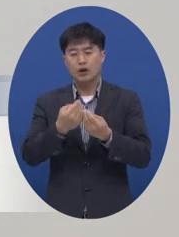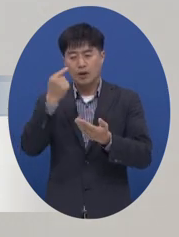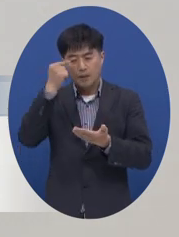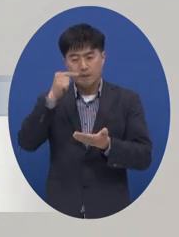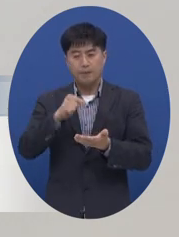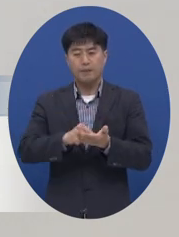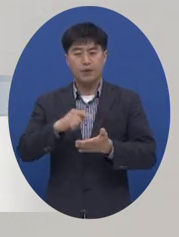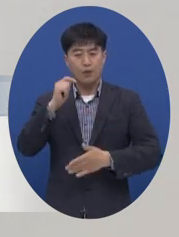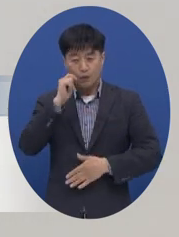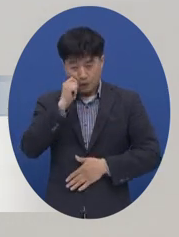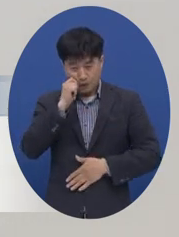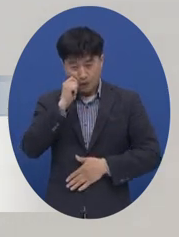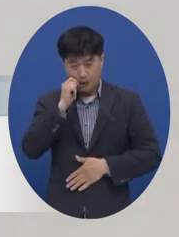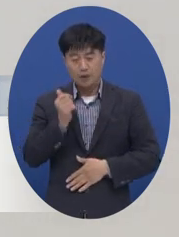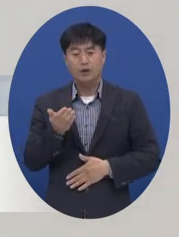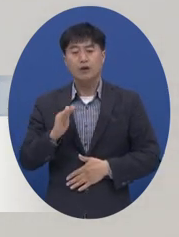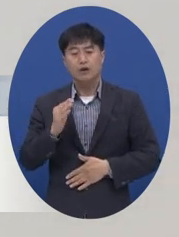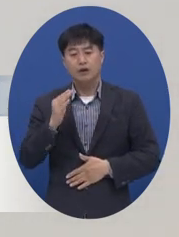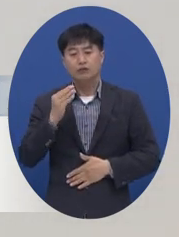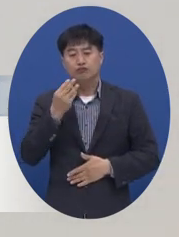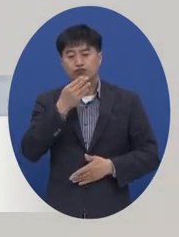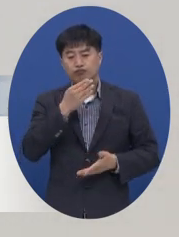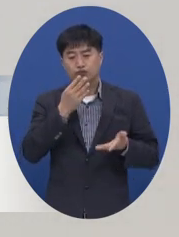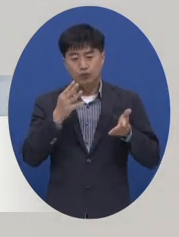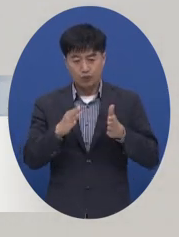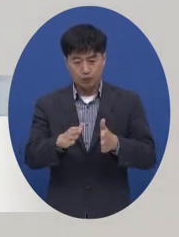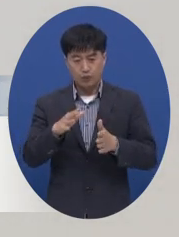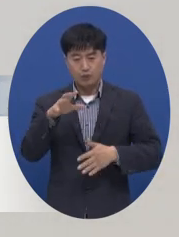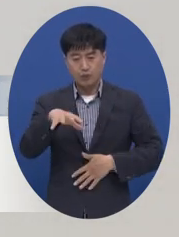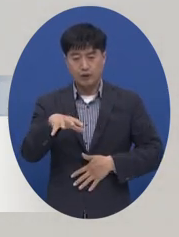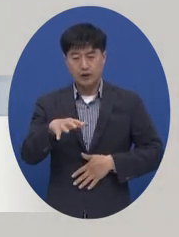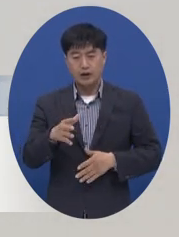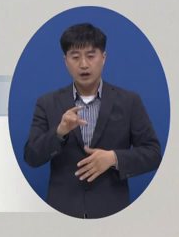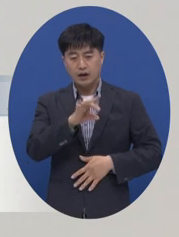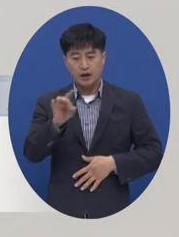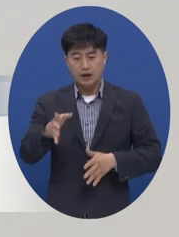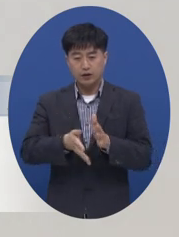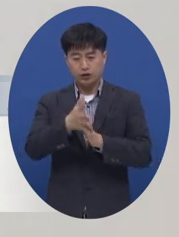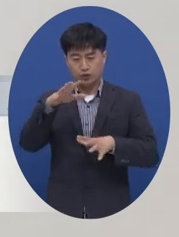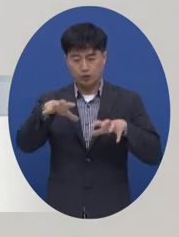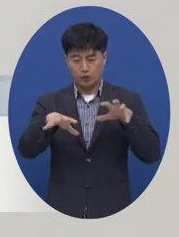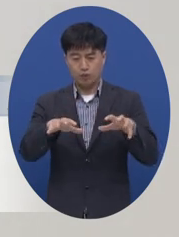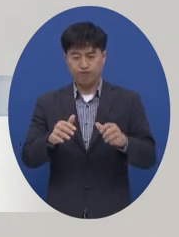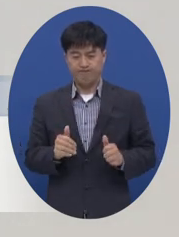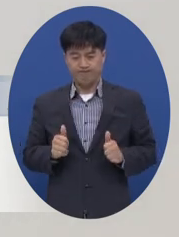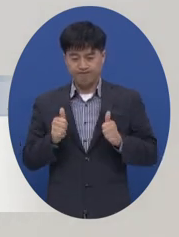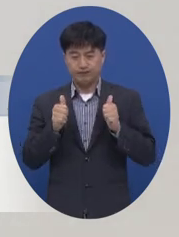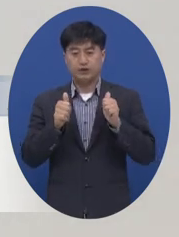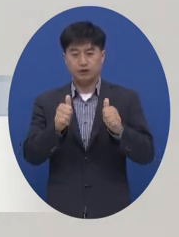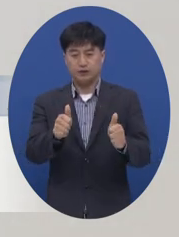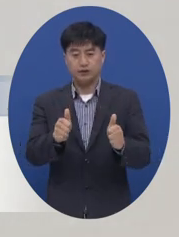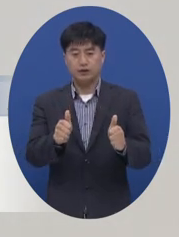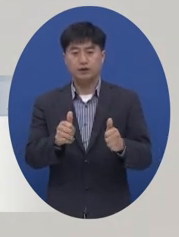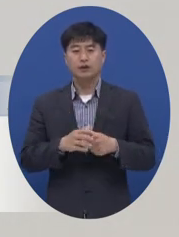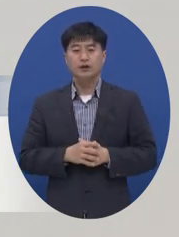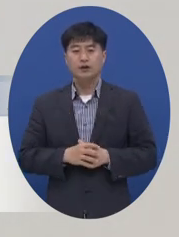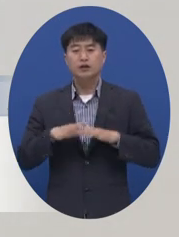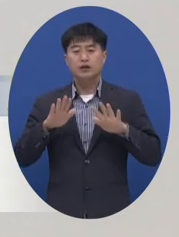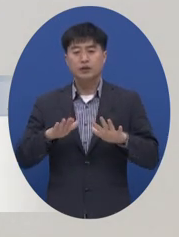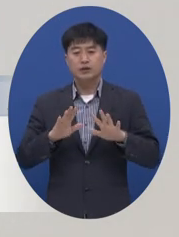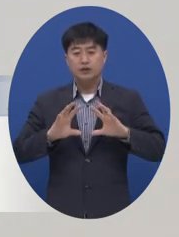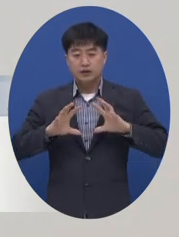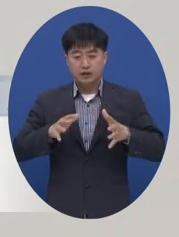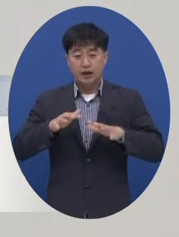성공한 예가 발견하기 어렵다는데 우리 경기도에서 우리 또각 시군이 열심히